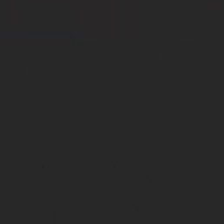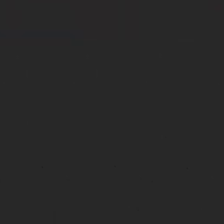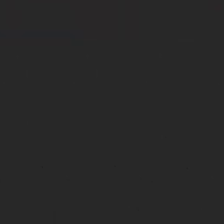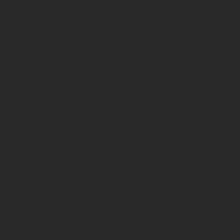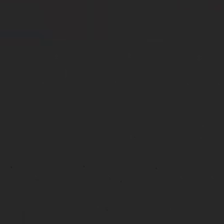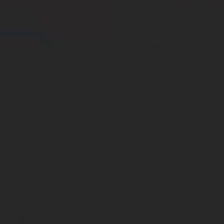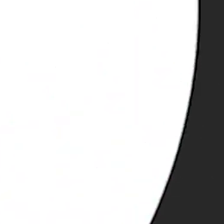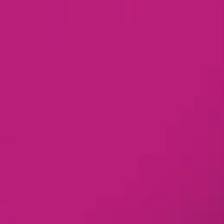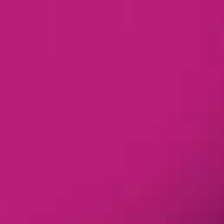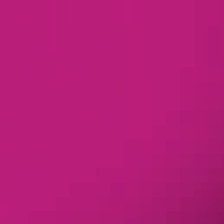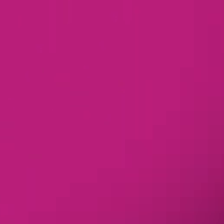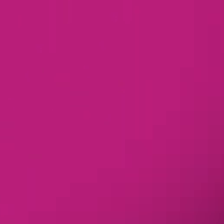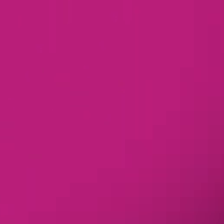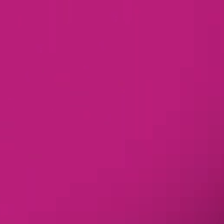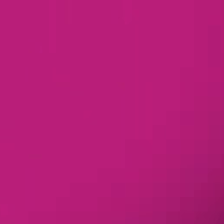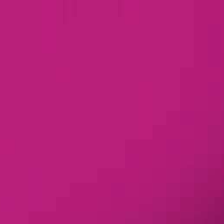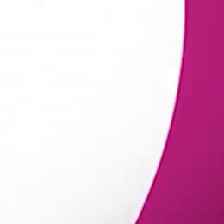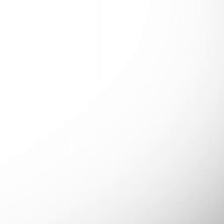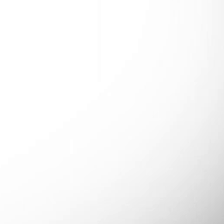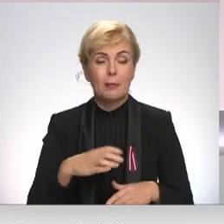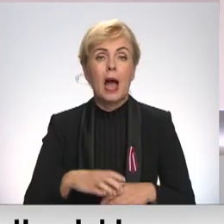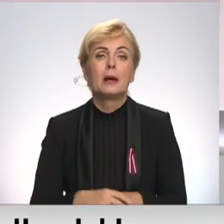Re, viss ēters ir te!